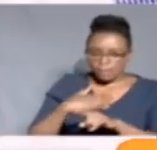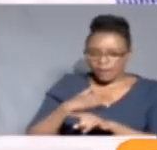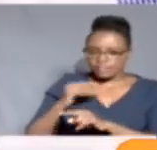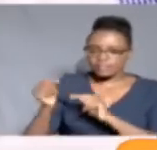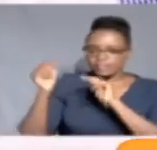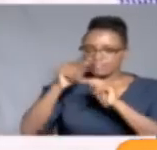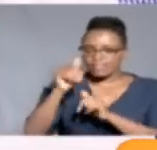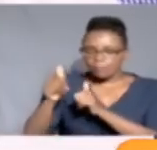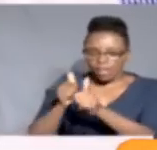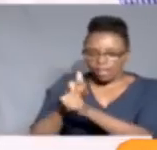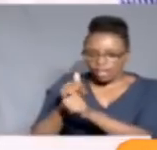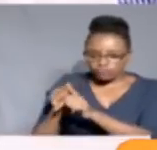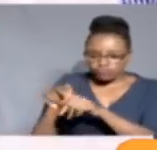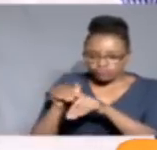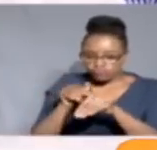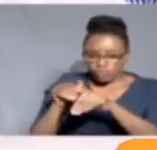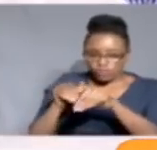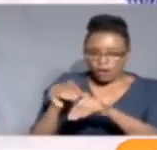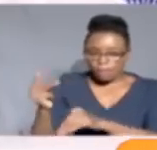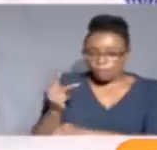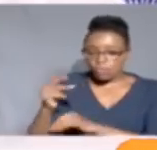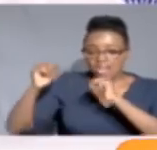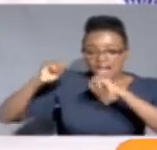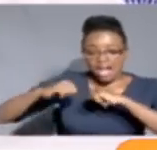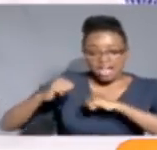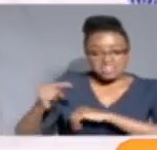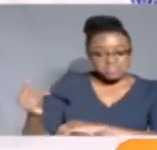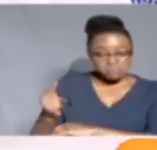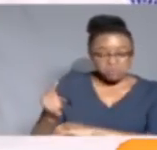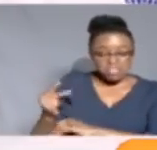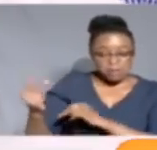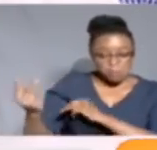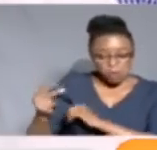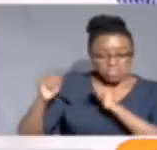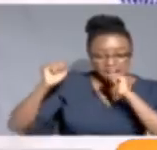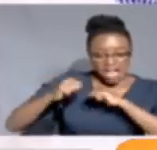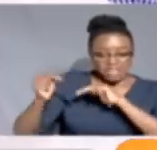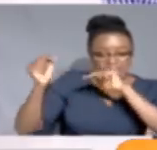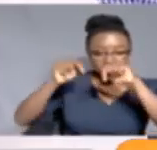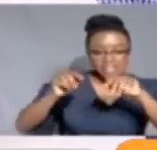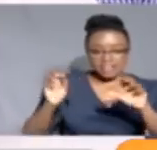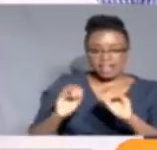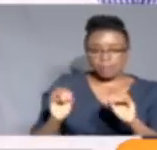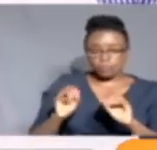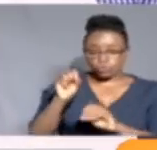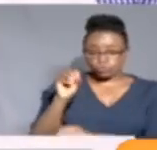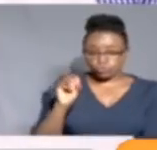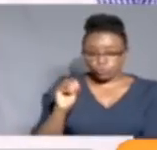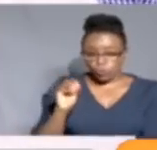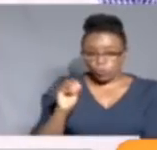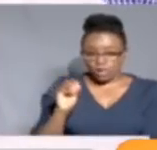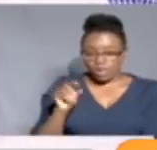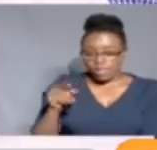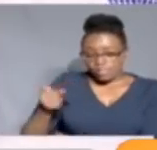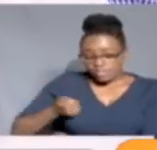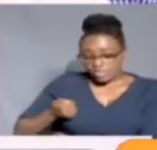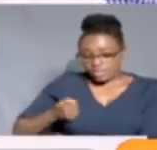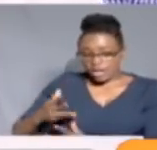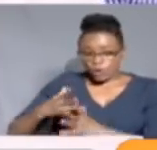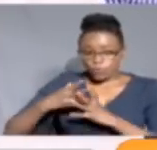nyuma, na watu walikuwa wameagana wasiende. Sasa ule msichana